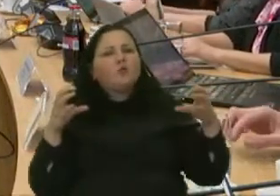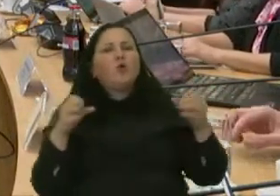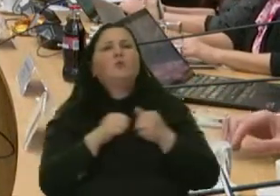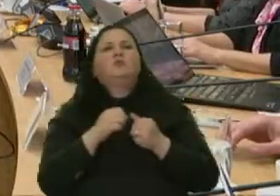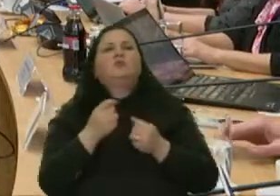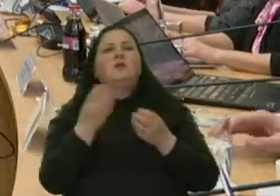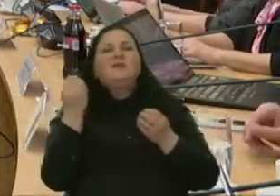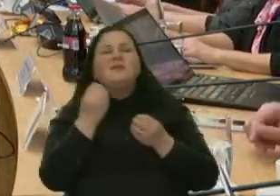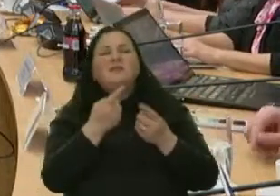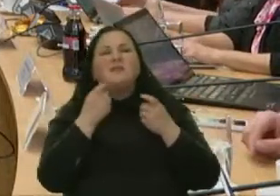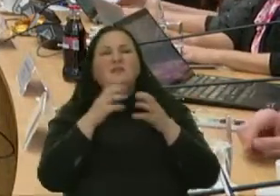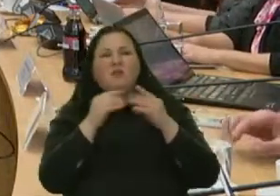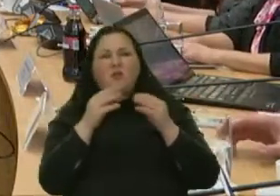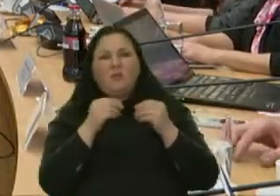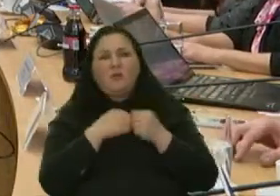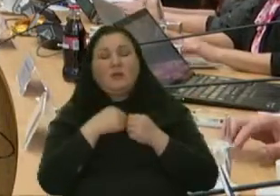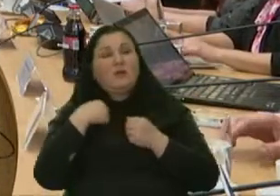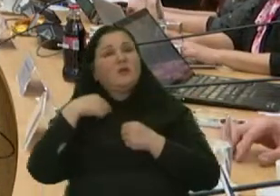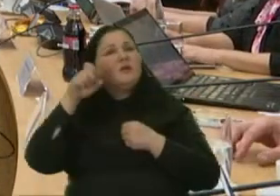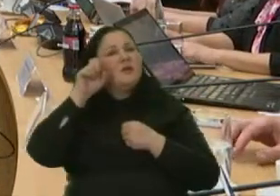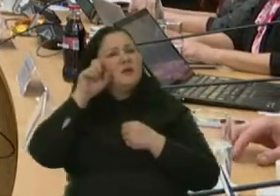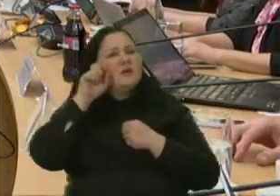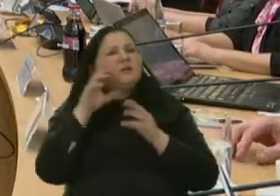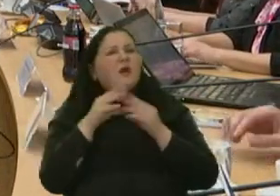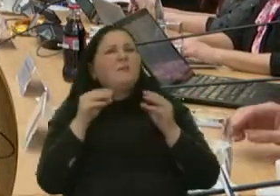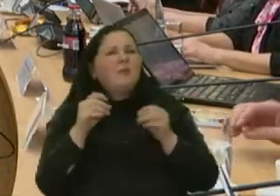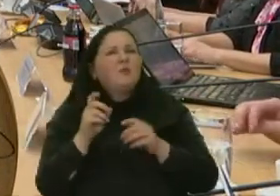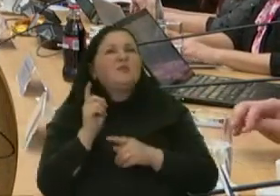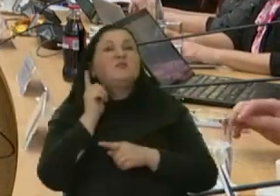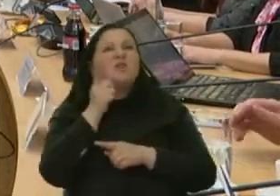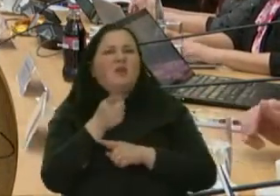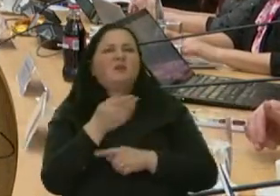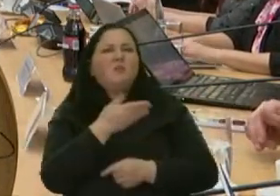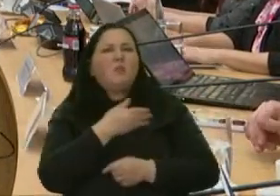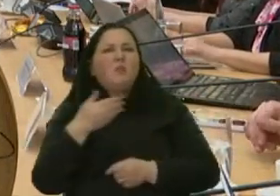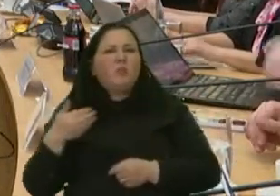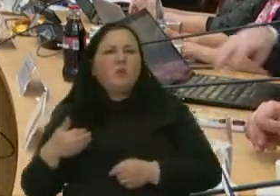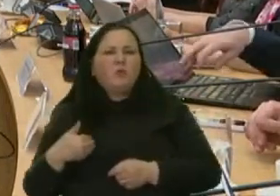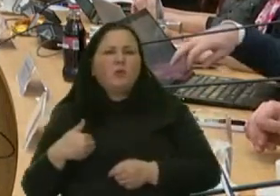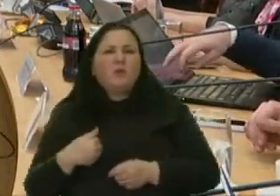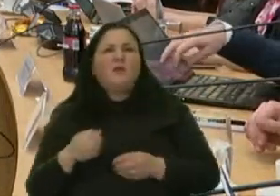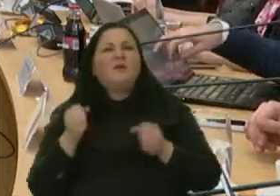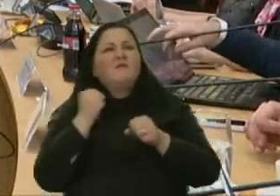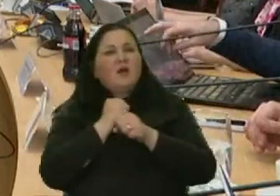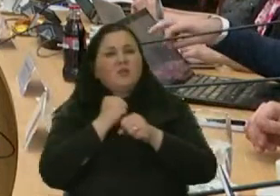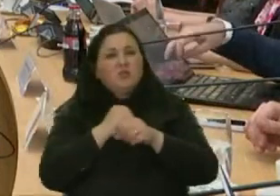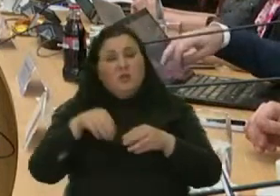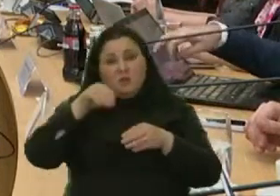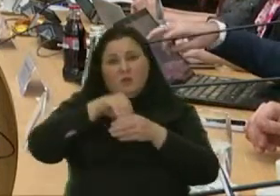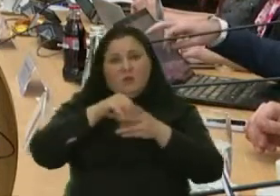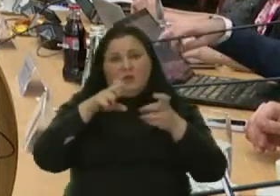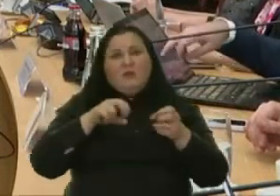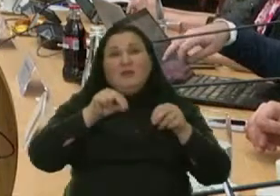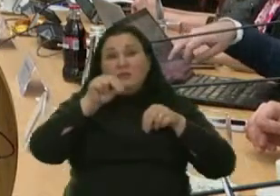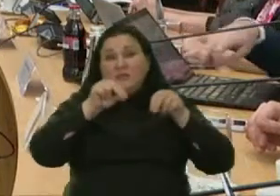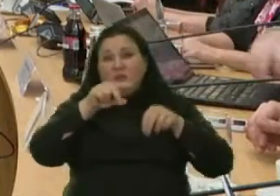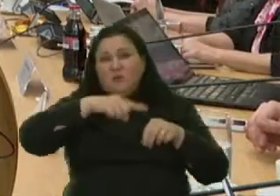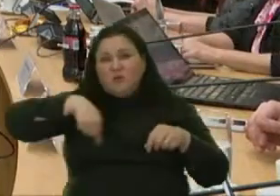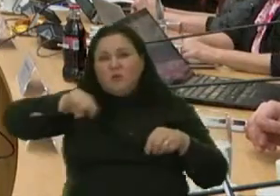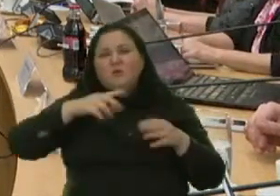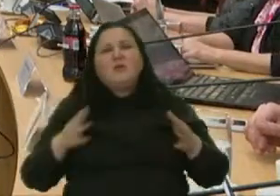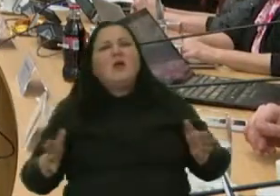din România cred că chiar mai mult decât capitala București face parte din strategia noastră de a încuraja